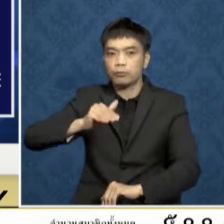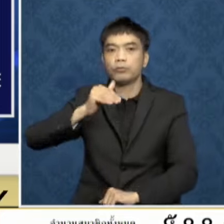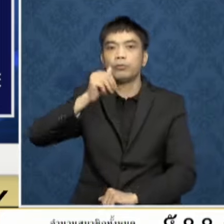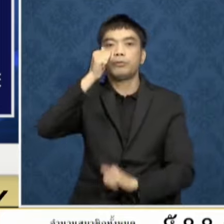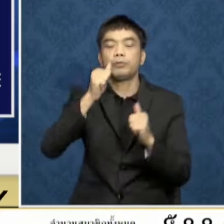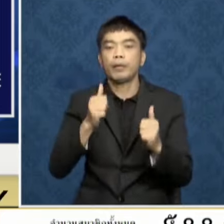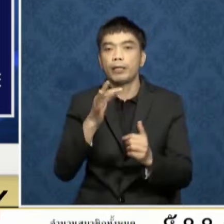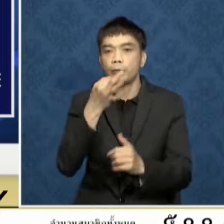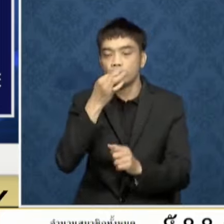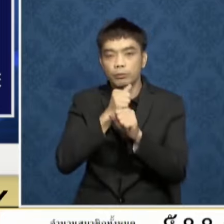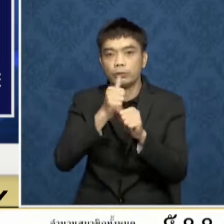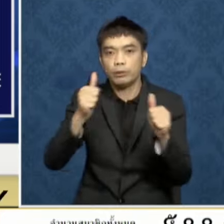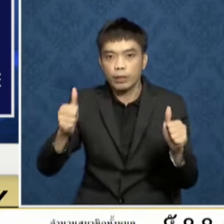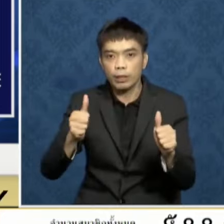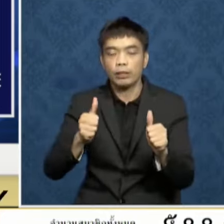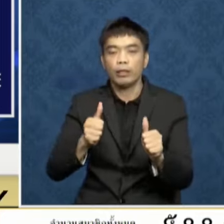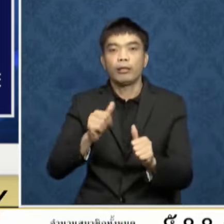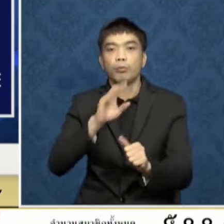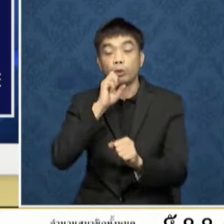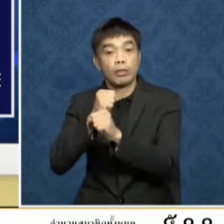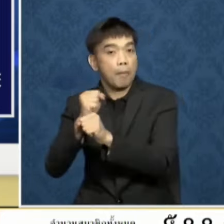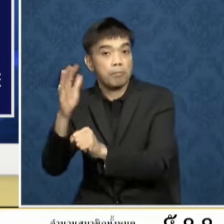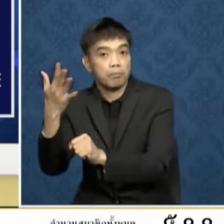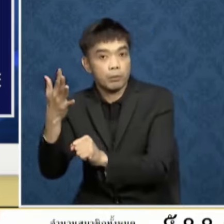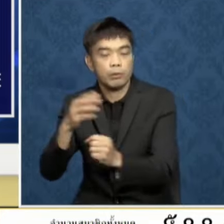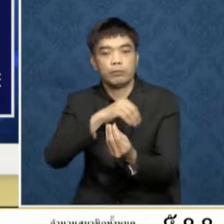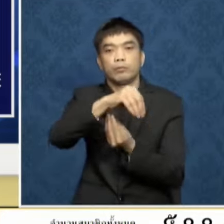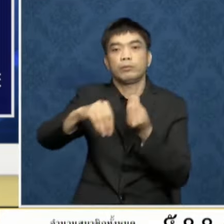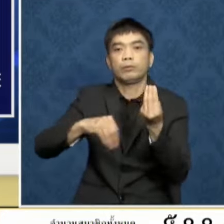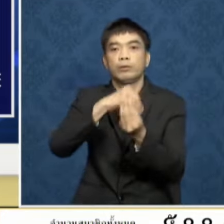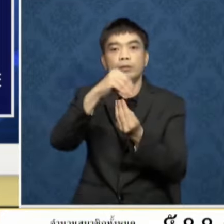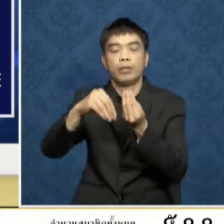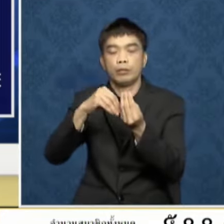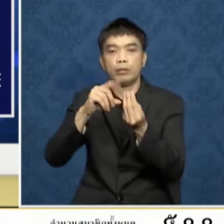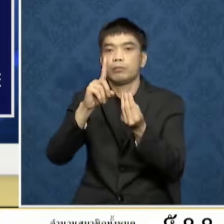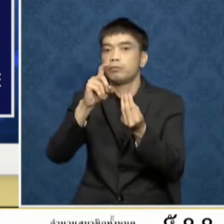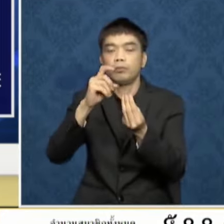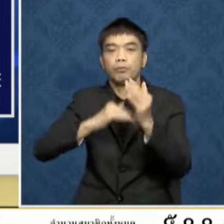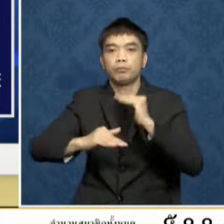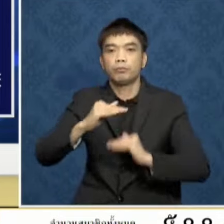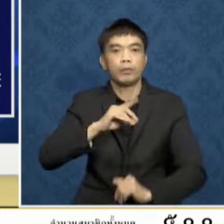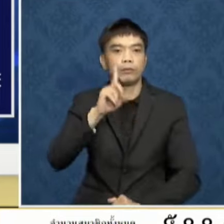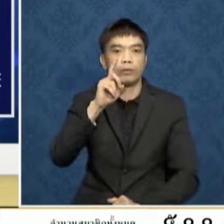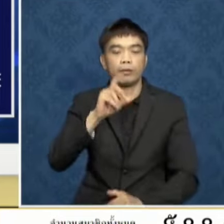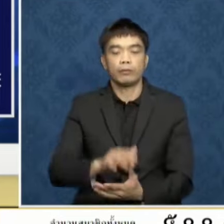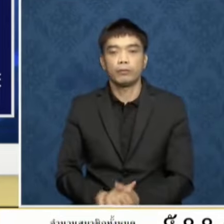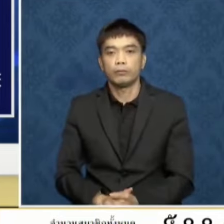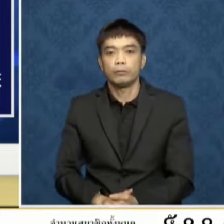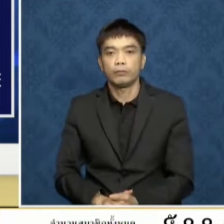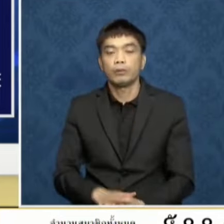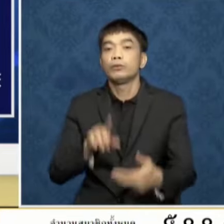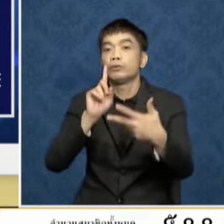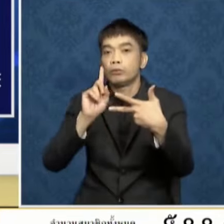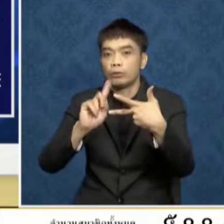เศรษฐกิจของเราก็จะถดถอยหดตัวลงเรื่อยๆในอนาคตวิกฤตถัดมาค่ะคือวิกฤตการ